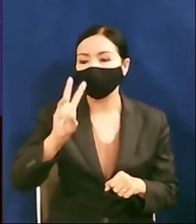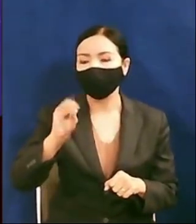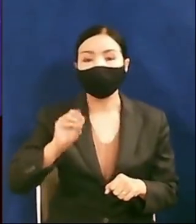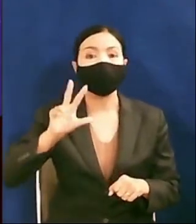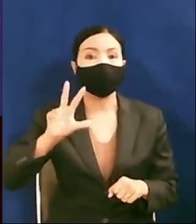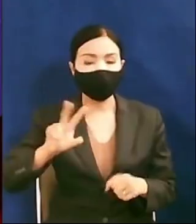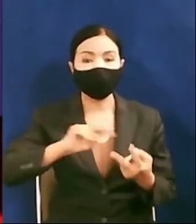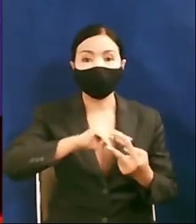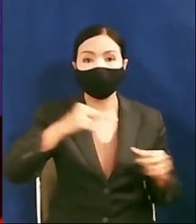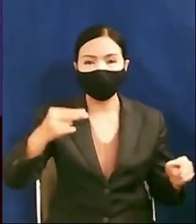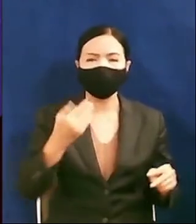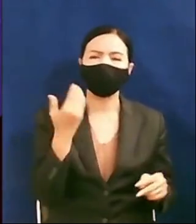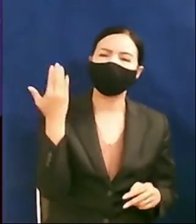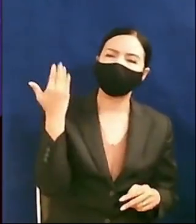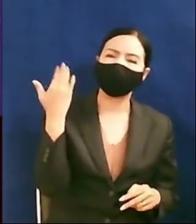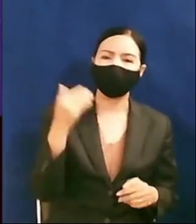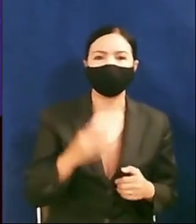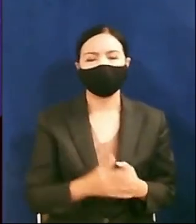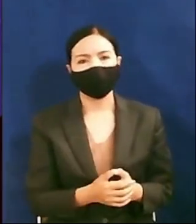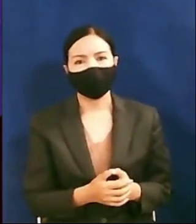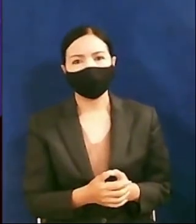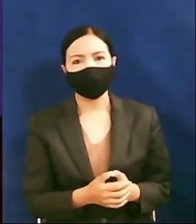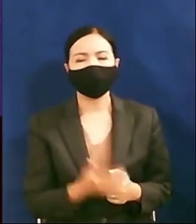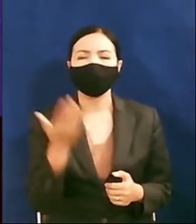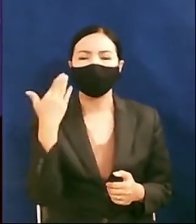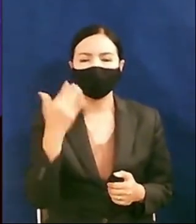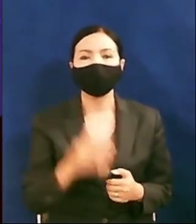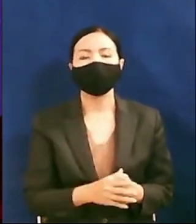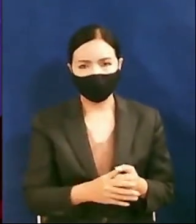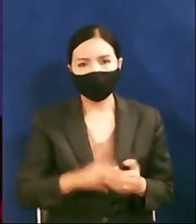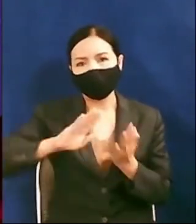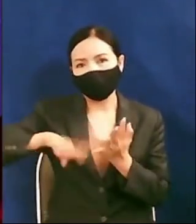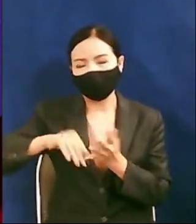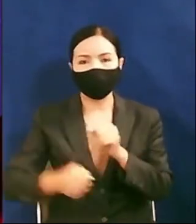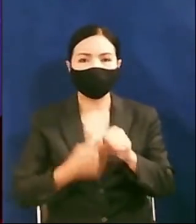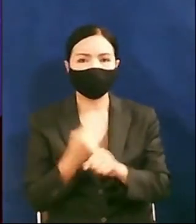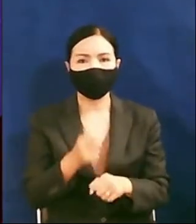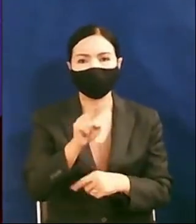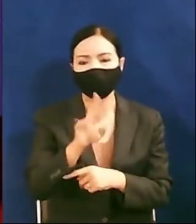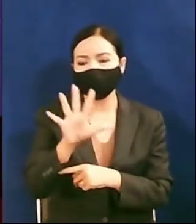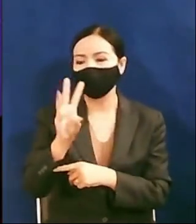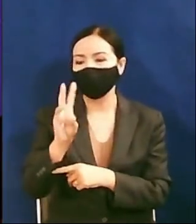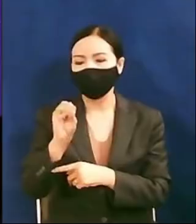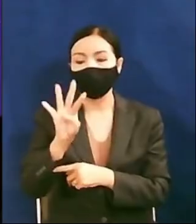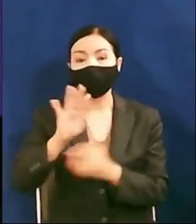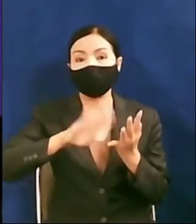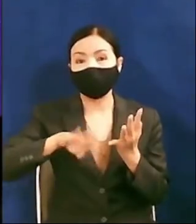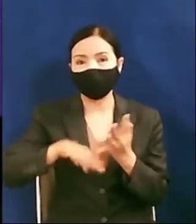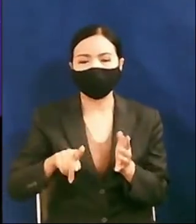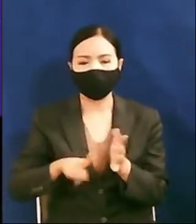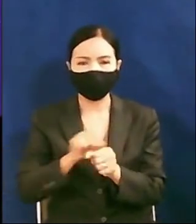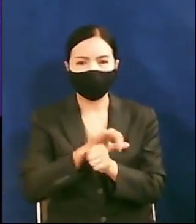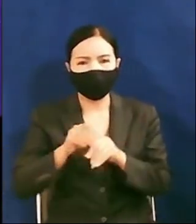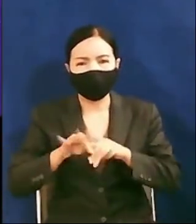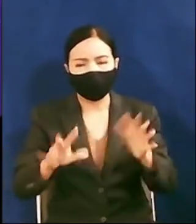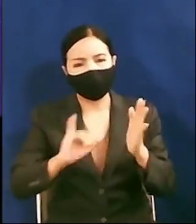2563เนี่ยจะเป็นสายพันธุ์ดั้งเดิมนะครับแล้วเมื่อพอมาเป็นปลายปีของ2564ซึ่งมีการระบาดของสมุทรสา